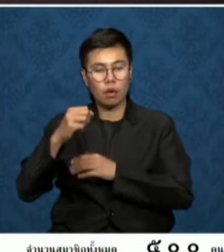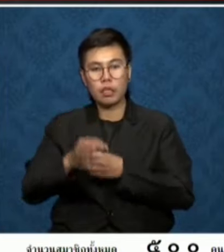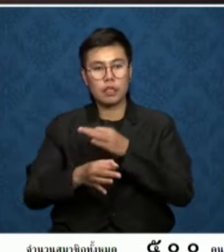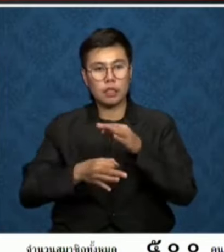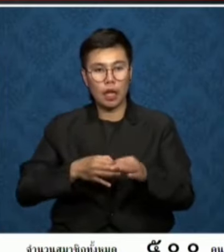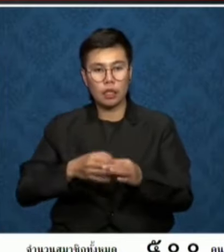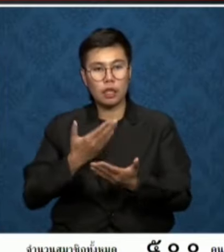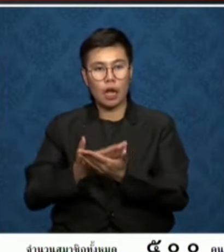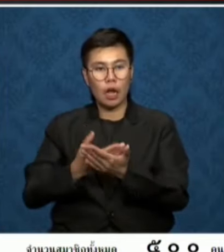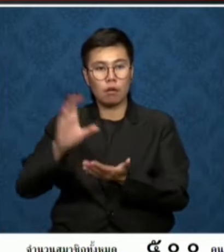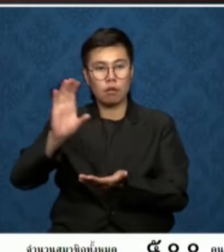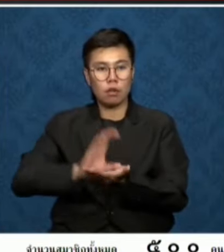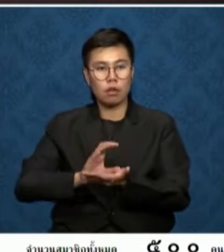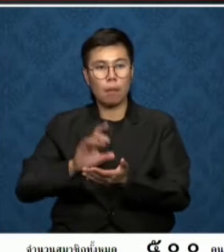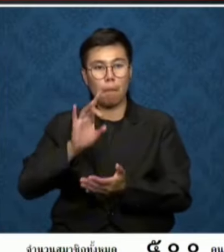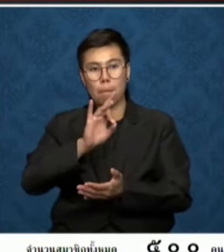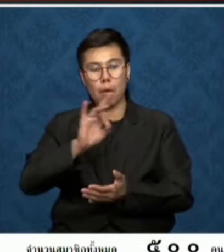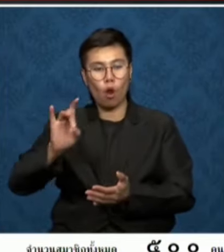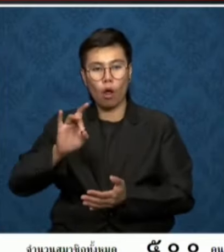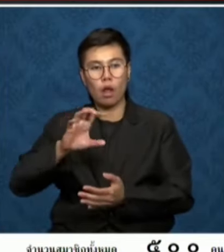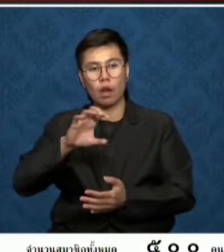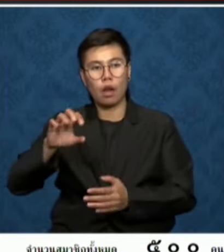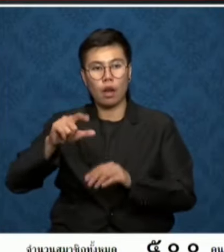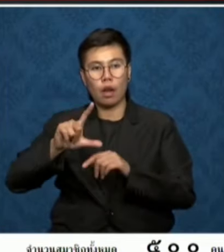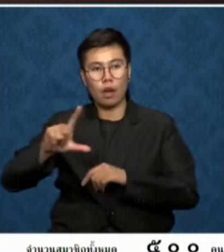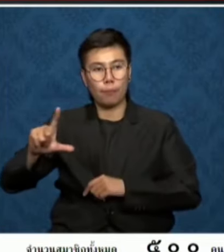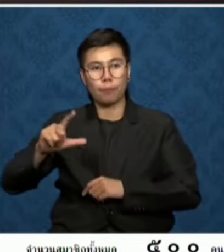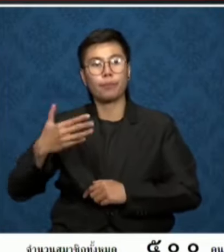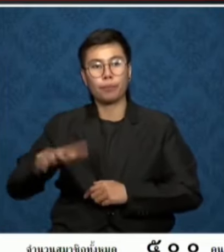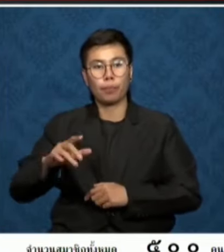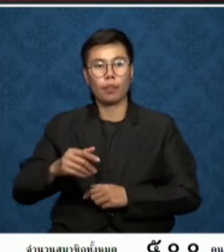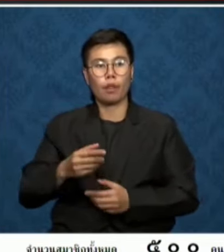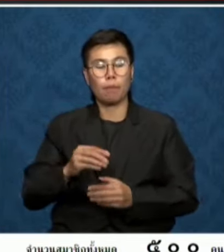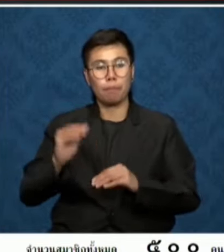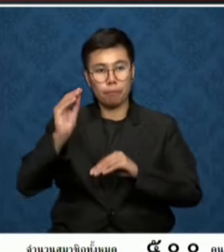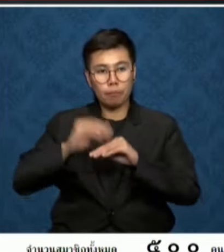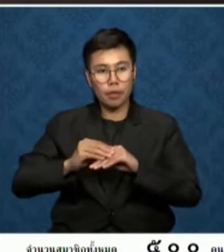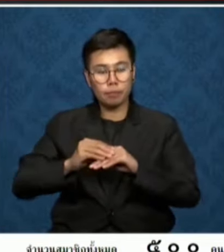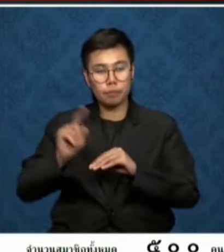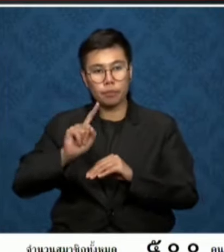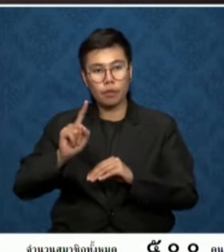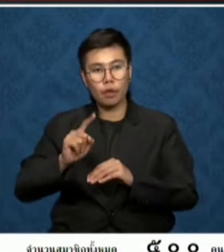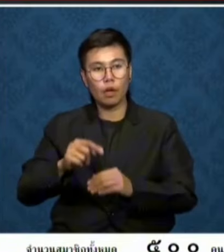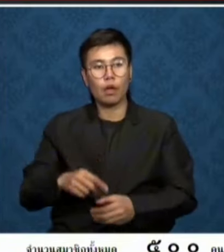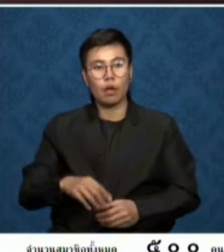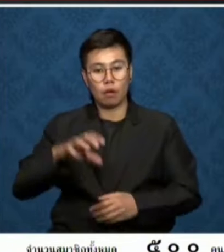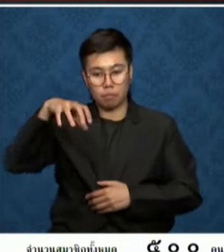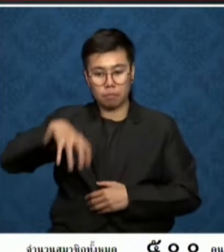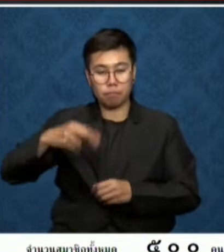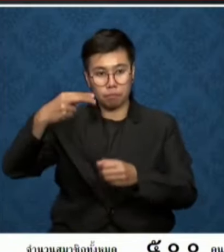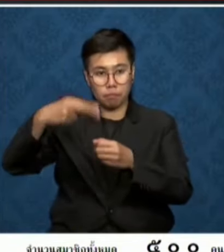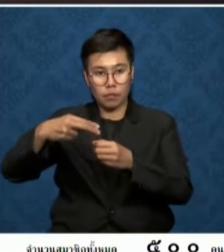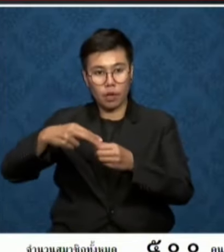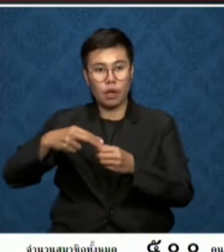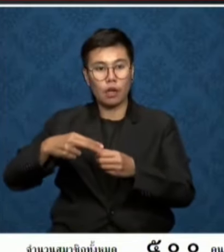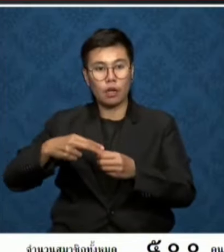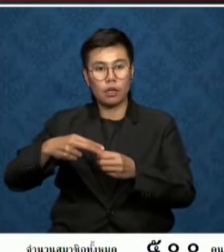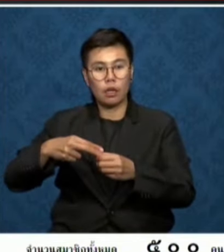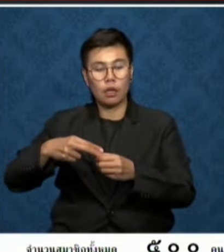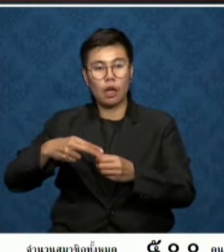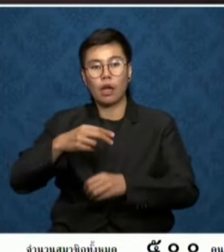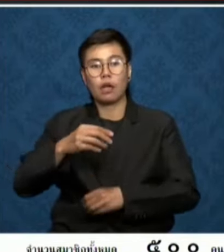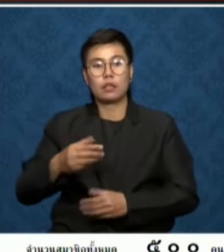ทนที่ได้เงินไปสูงกว่า800ล้านบาทครับเอาไปชดเชยราคาปาล์มน้ำมันครับ300กว่าล้านอันนี้ผมพอจะเข้าใจได้นะ